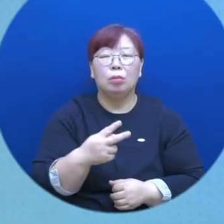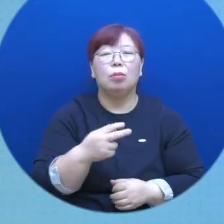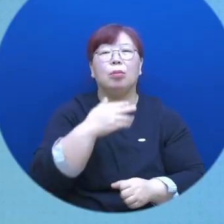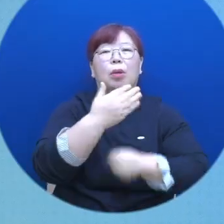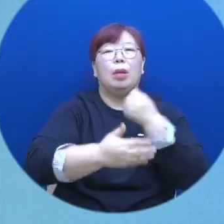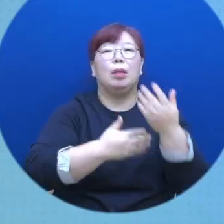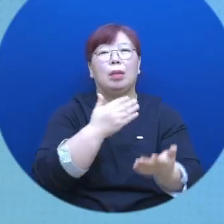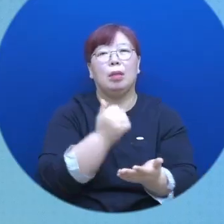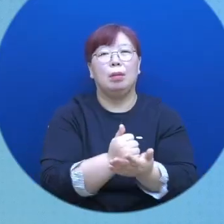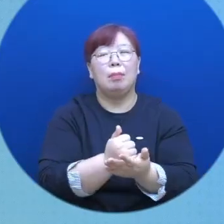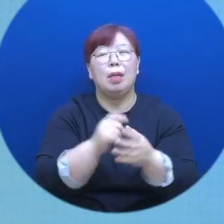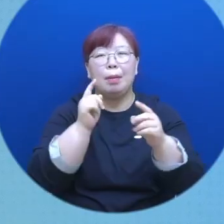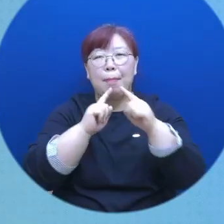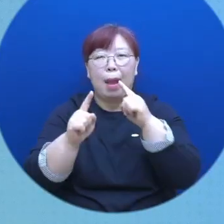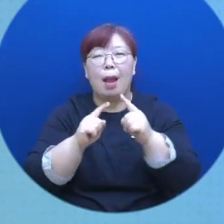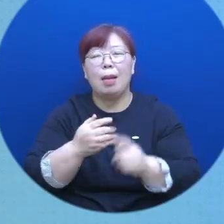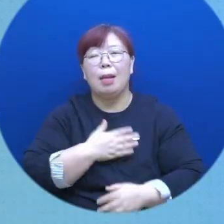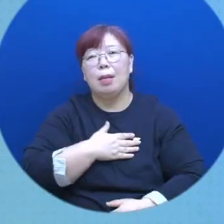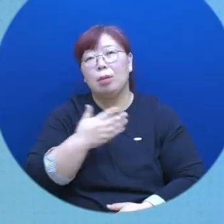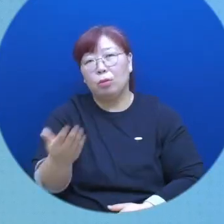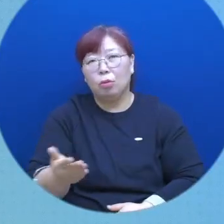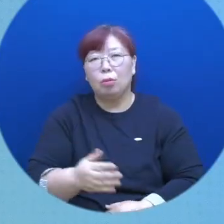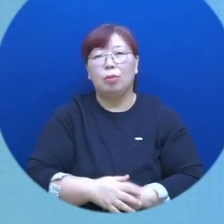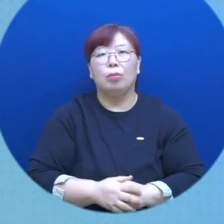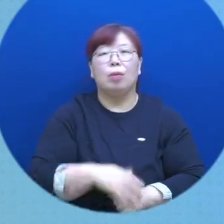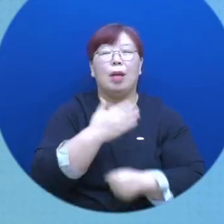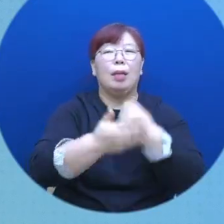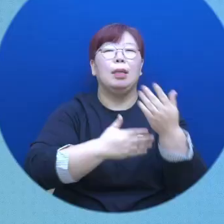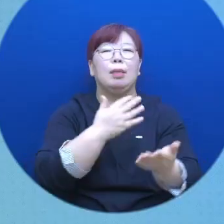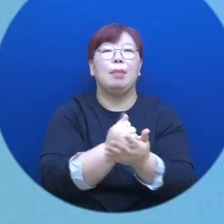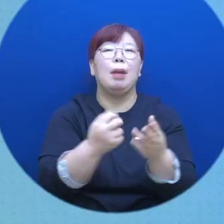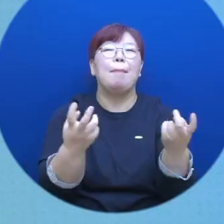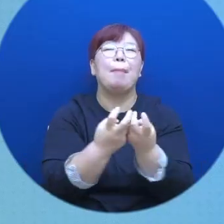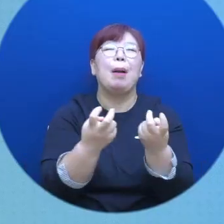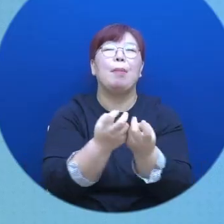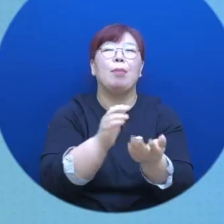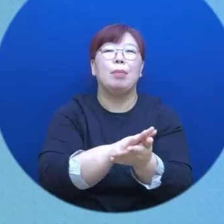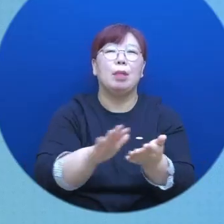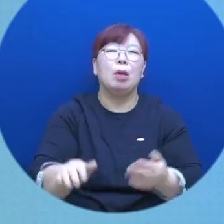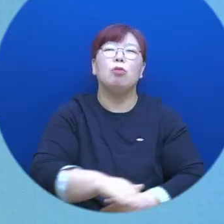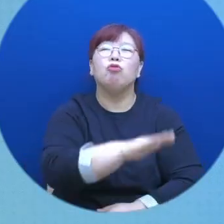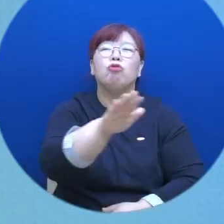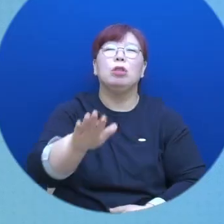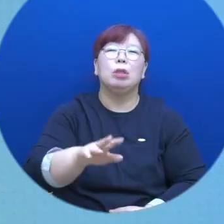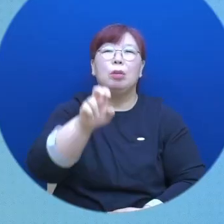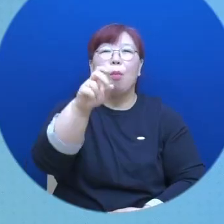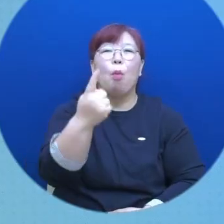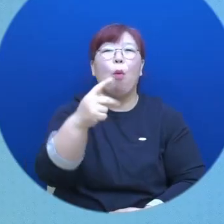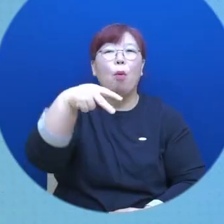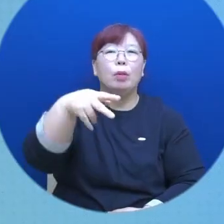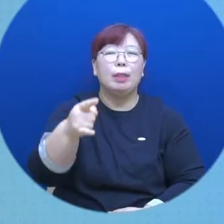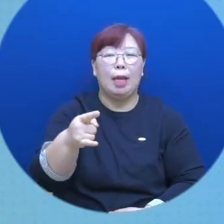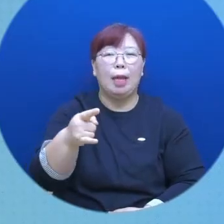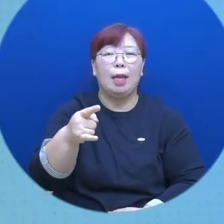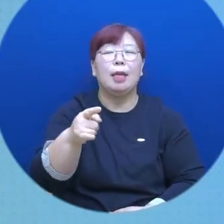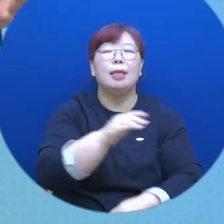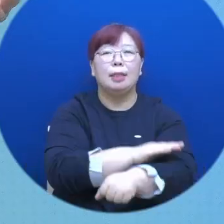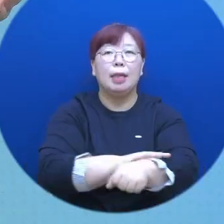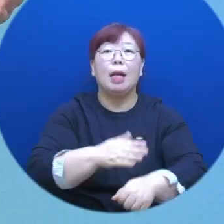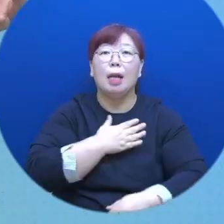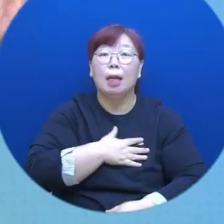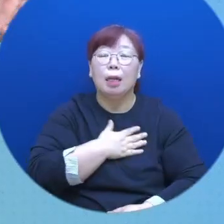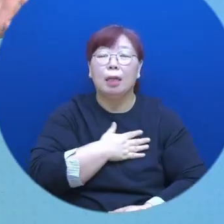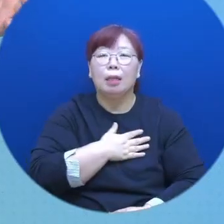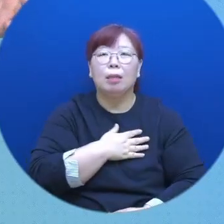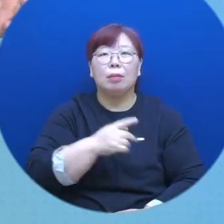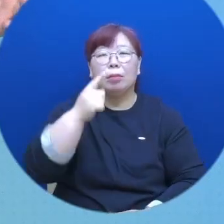그에게 말씀을 해줘요. 이것이 하나님의 방법이에요. 우리는 모세를 잘 알잖아요. 모세의